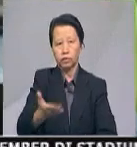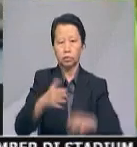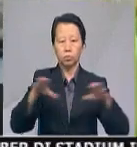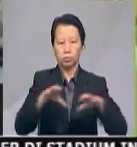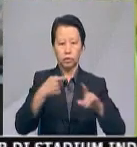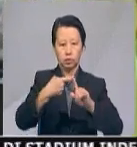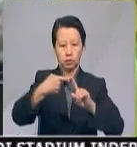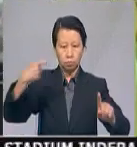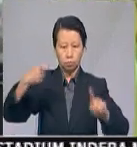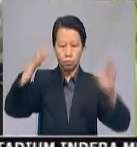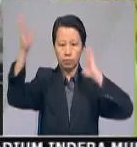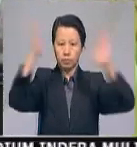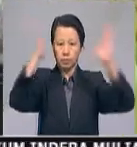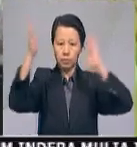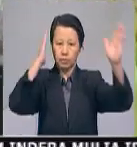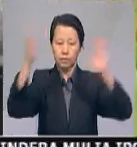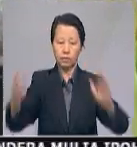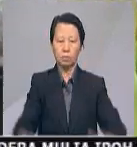Malaysia.